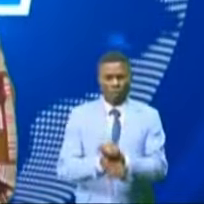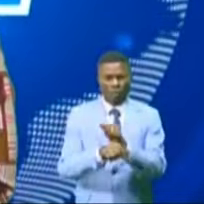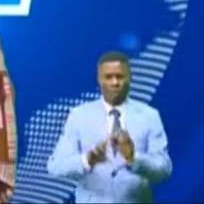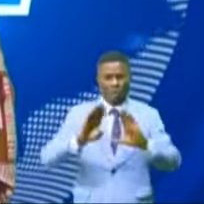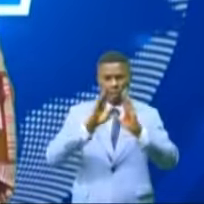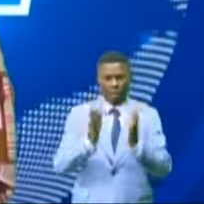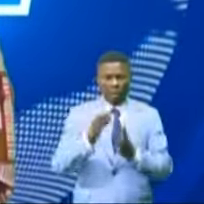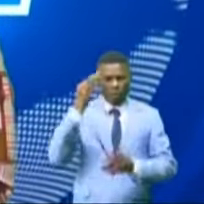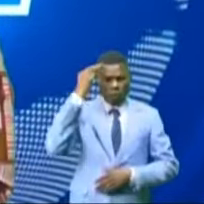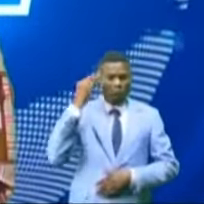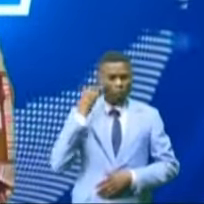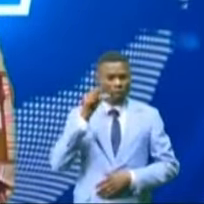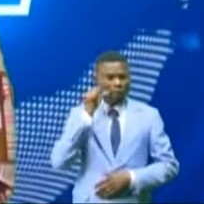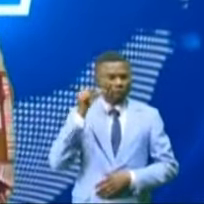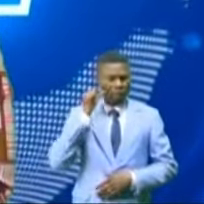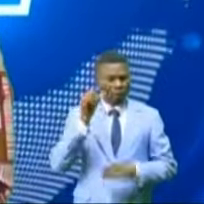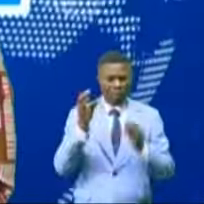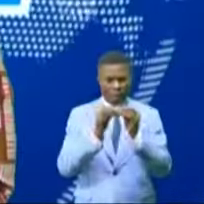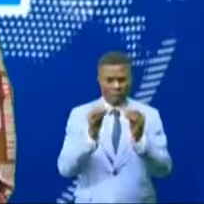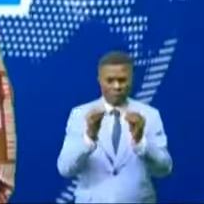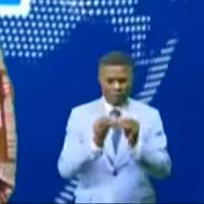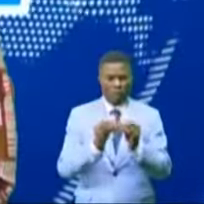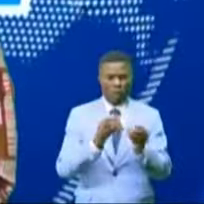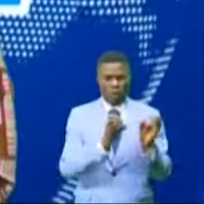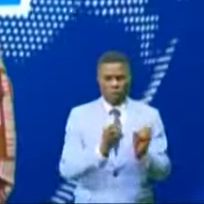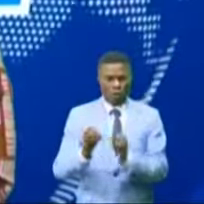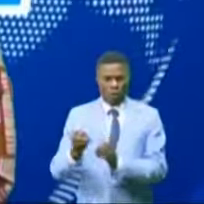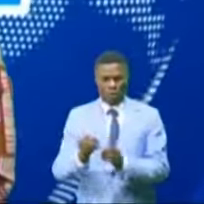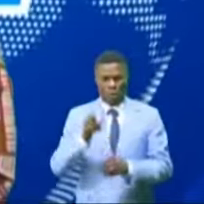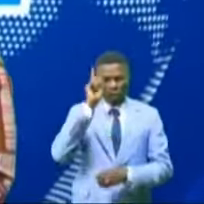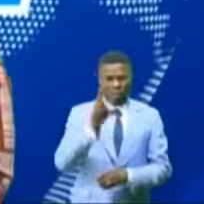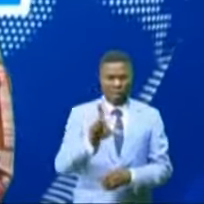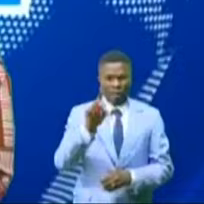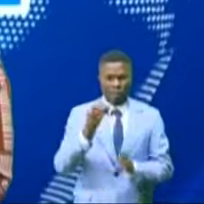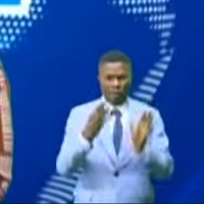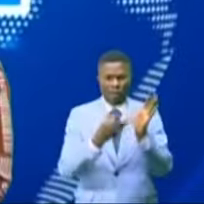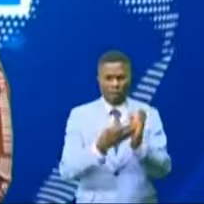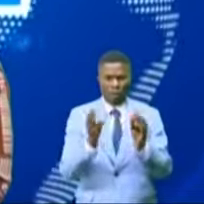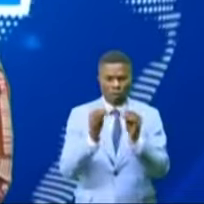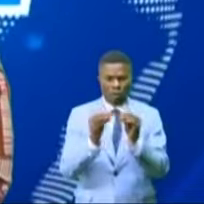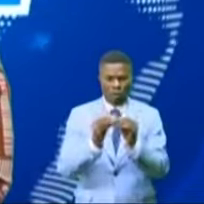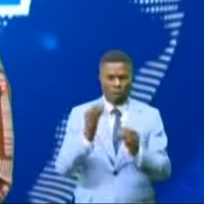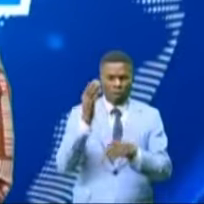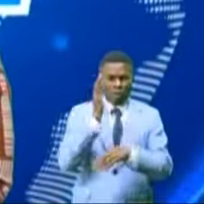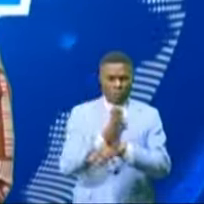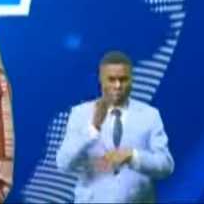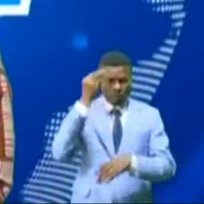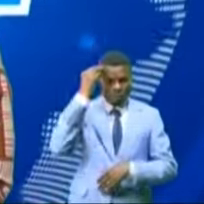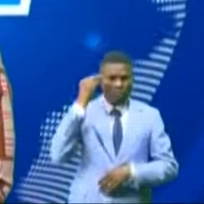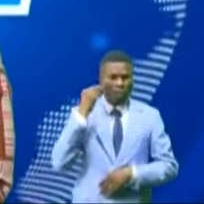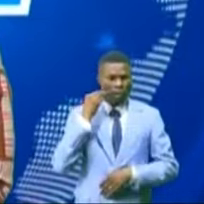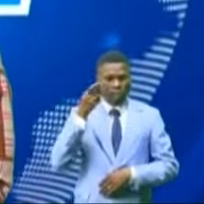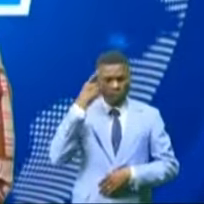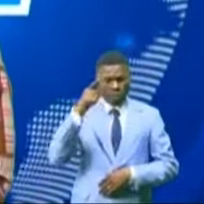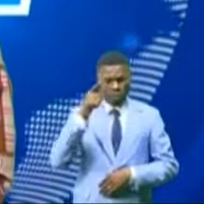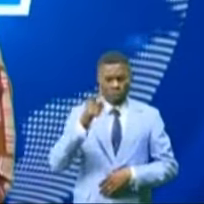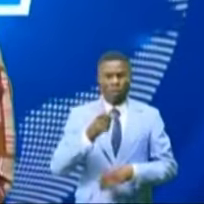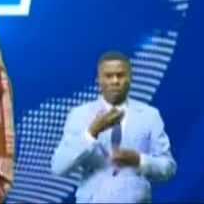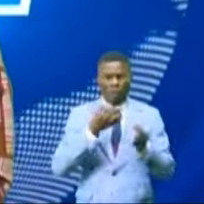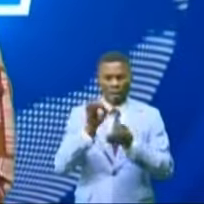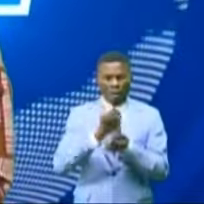hier autour du chef de l'État Félix-Antoine Tshisekedi Tshilombo pour la 128e réunion du Conseil des ministres pour la